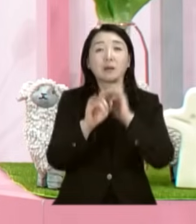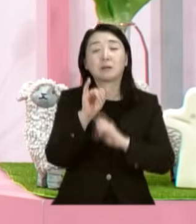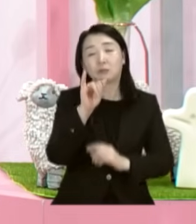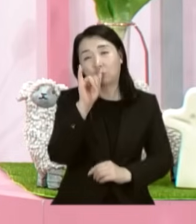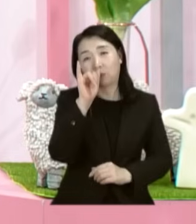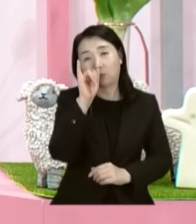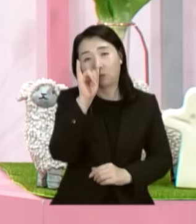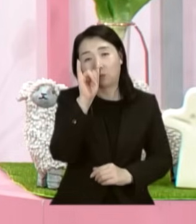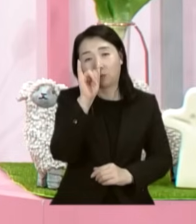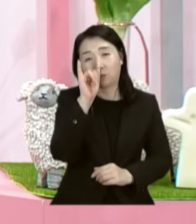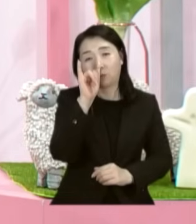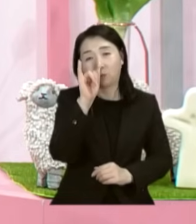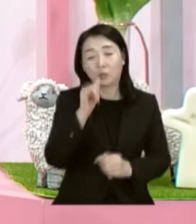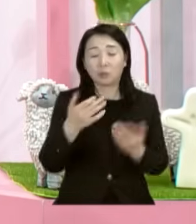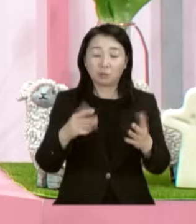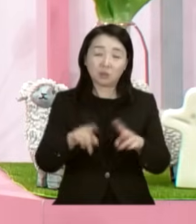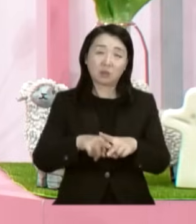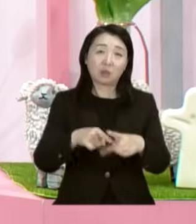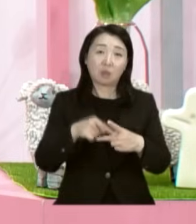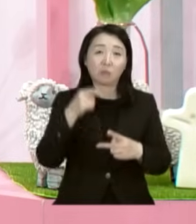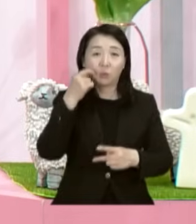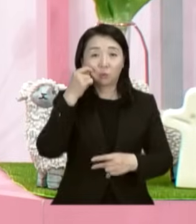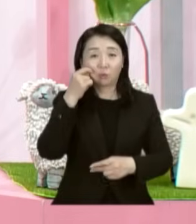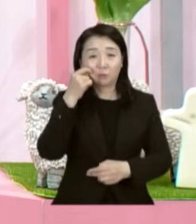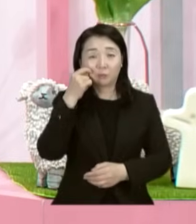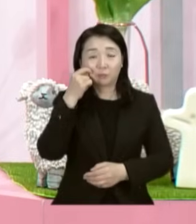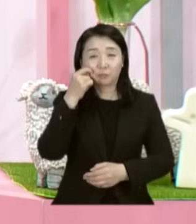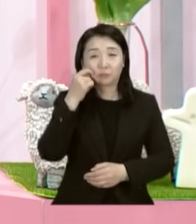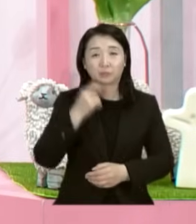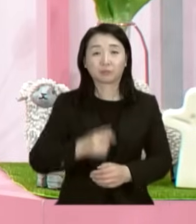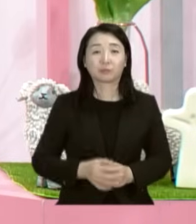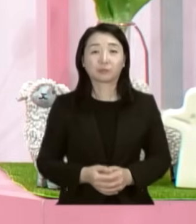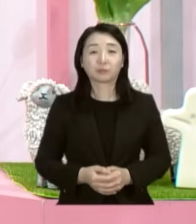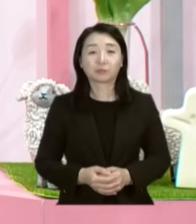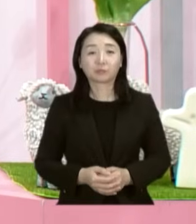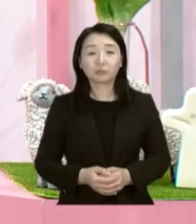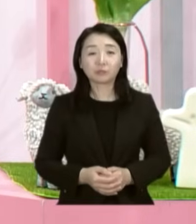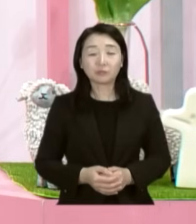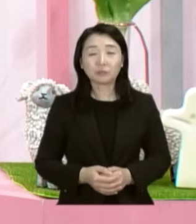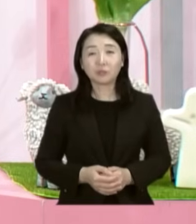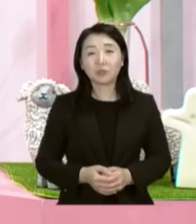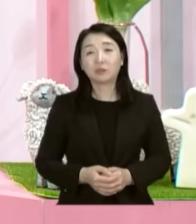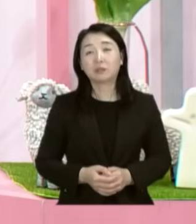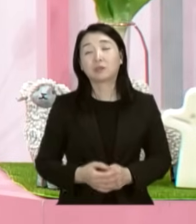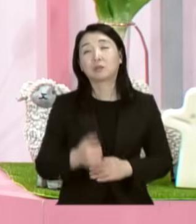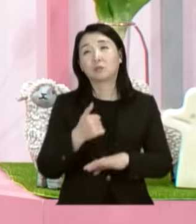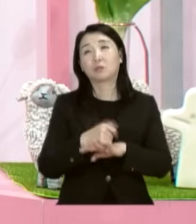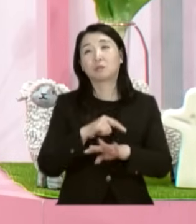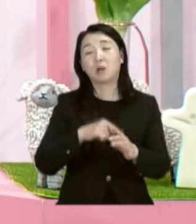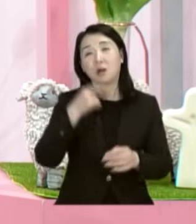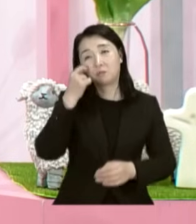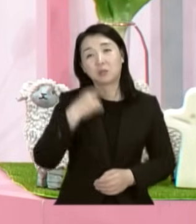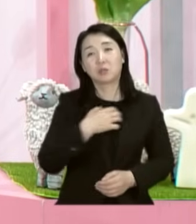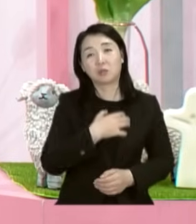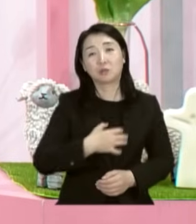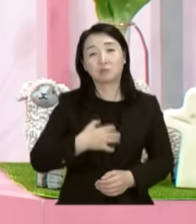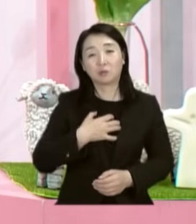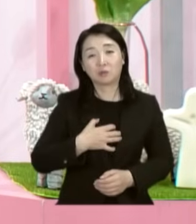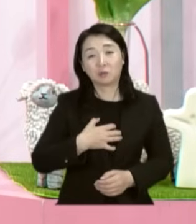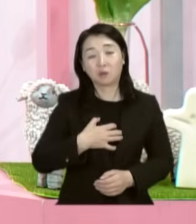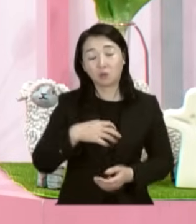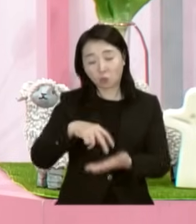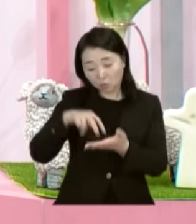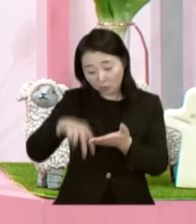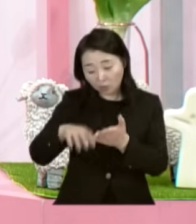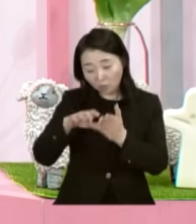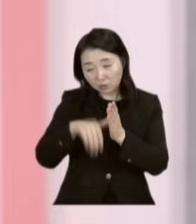얻어 버렸으니까 도저히 이해가 안 가는 거예요 제 머리로는 이해가 안 가서 아 너무 슬펐어요 그래서 매트에서 나오면서